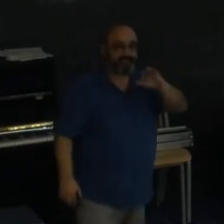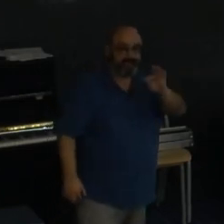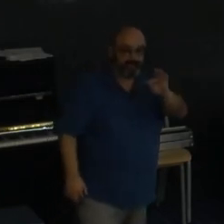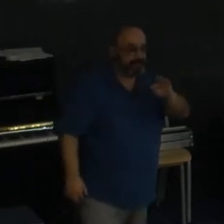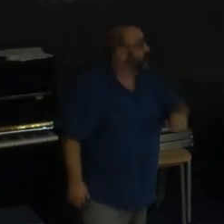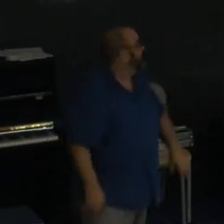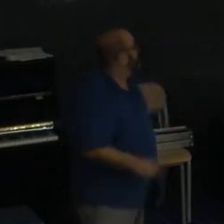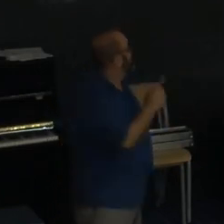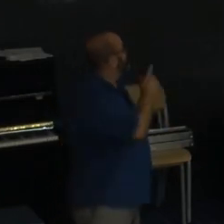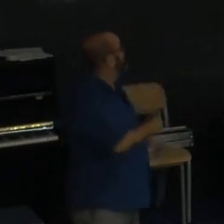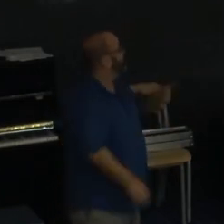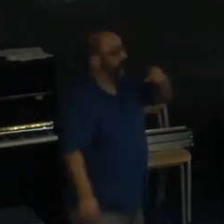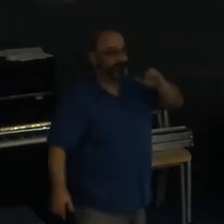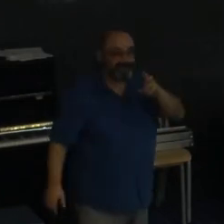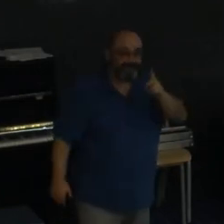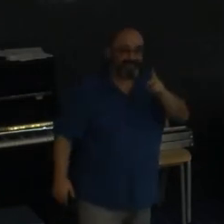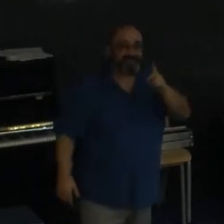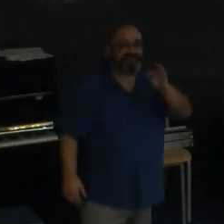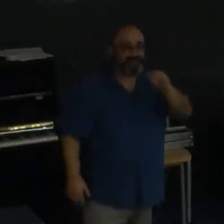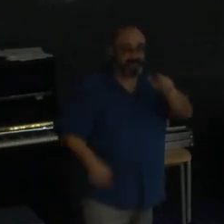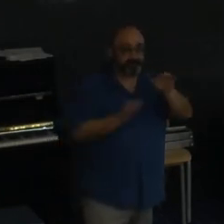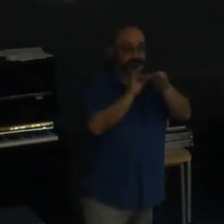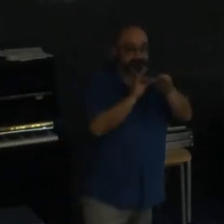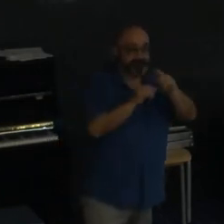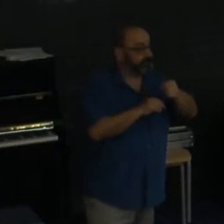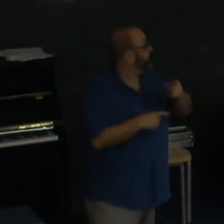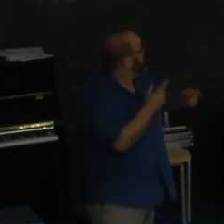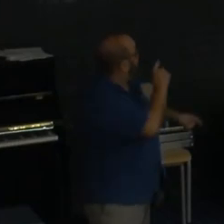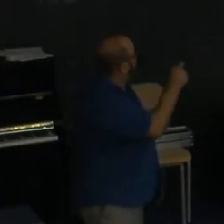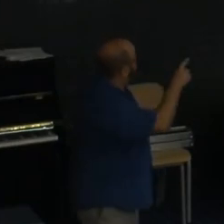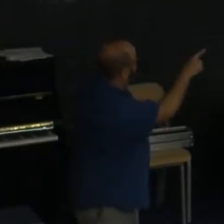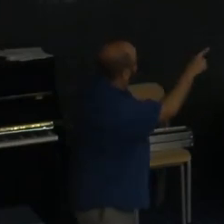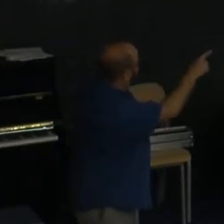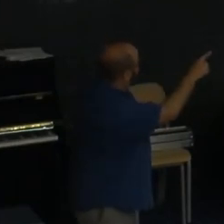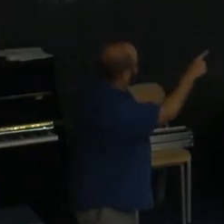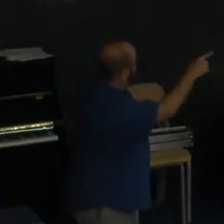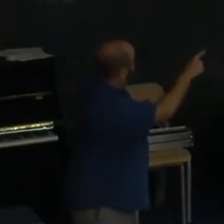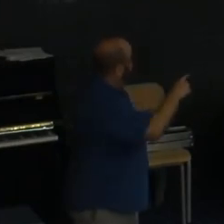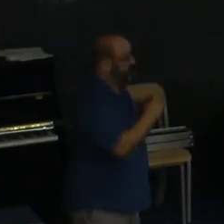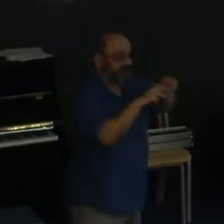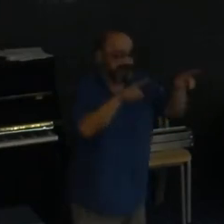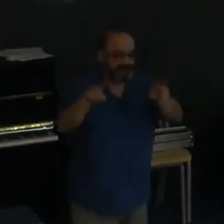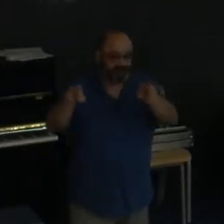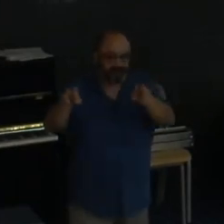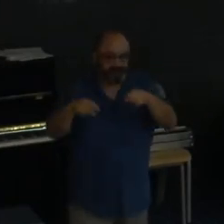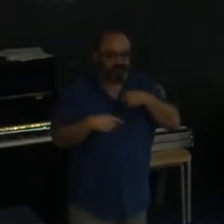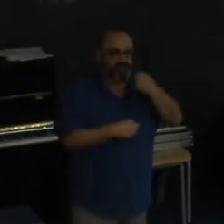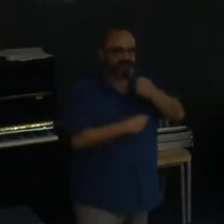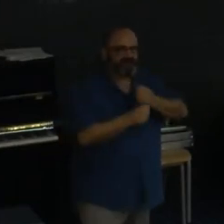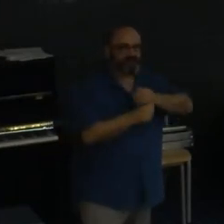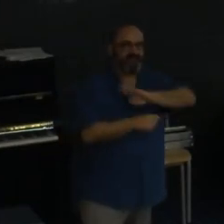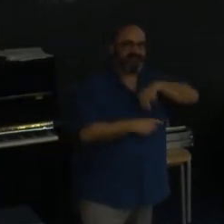Alors, le printDict, c'est simplement un petit alias. Et à côté, à droite, vous voyez, ça, c'est une expression. Et comme j'aime bien Python, travailler avec les dernières versions de